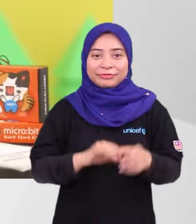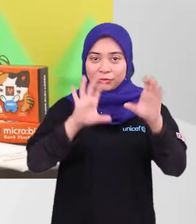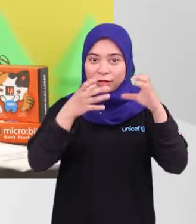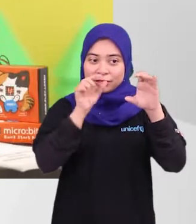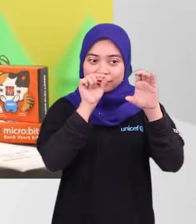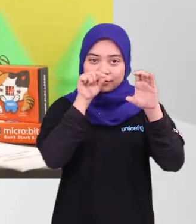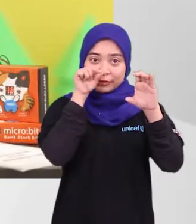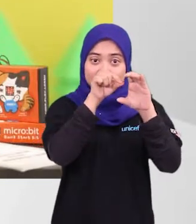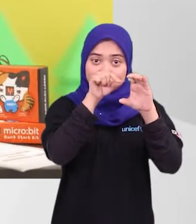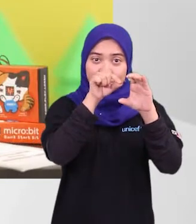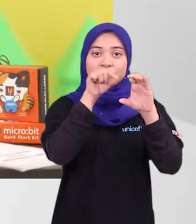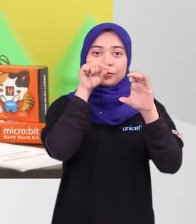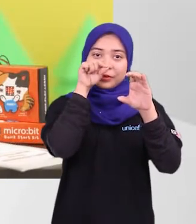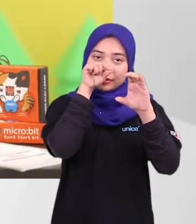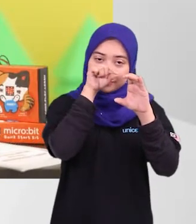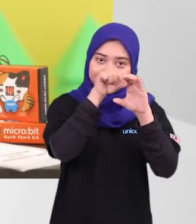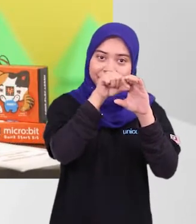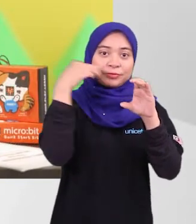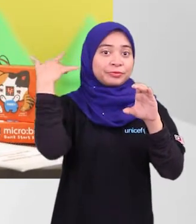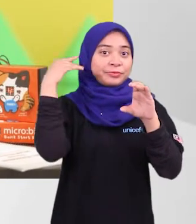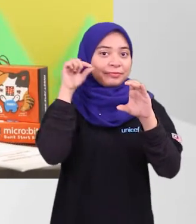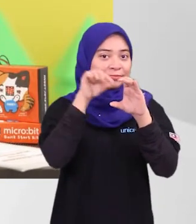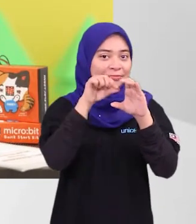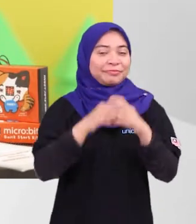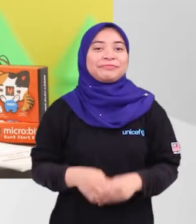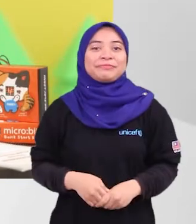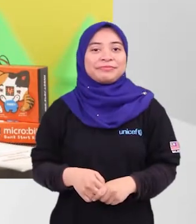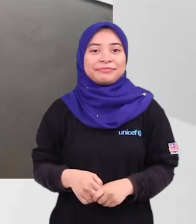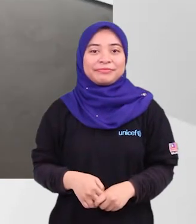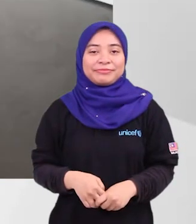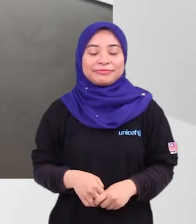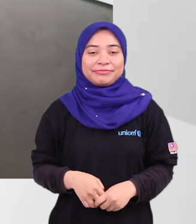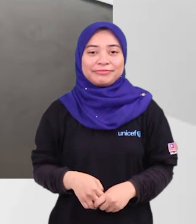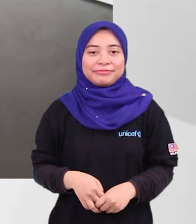Buat lubang pada cawan kertas untuk masukkan buzzer tersebut macam ni.